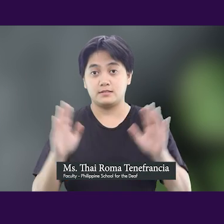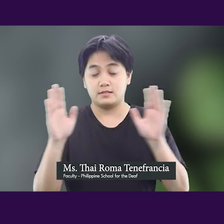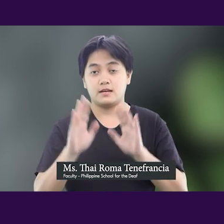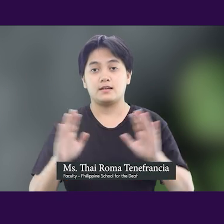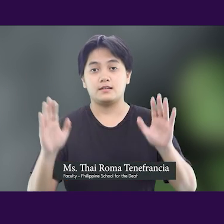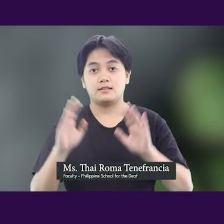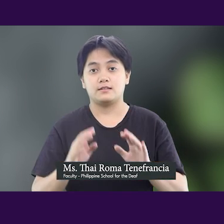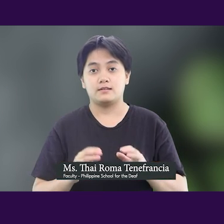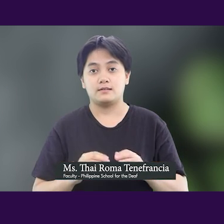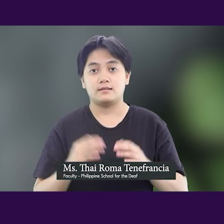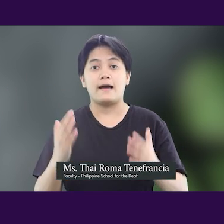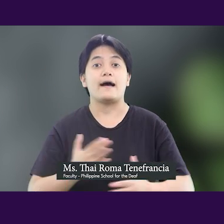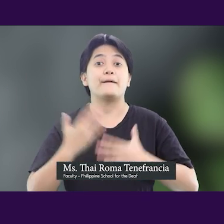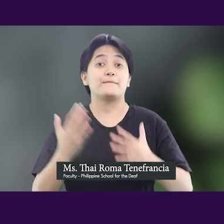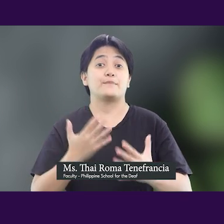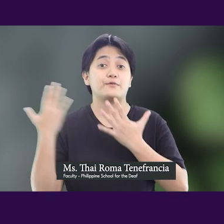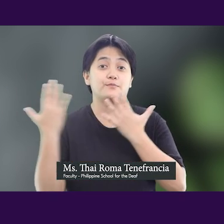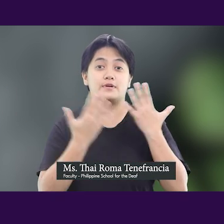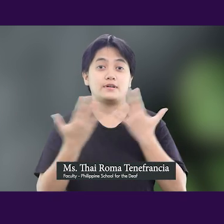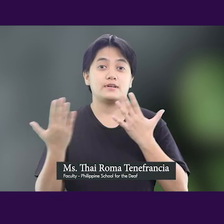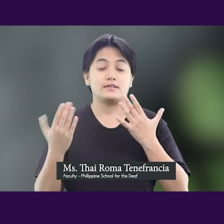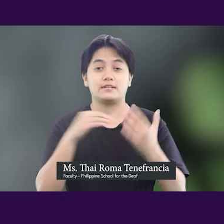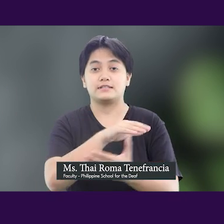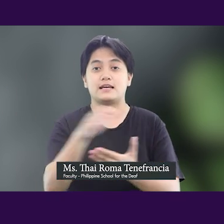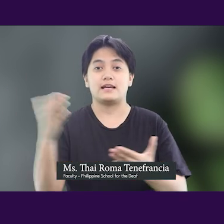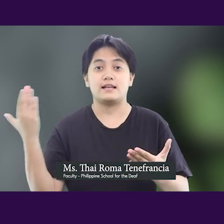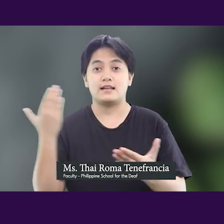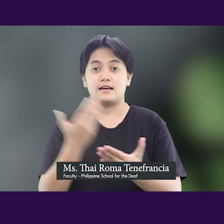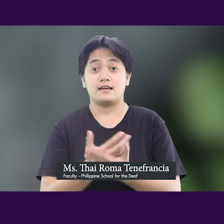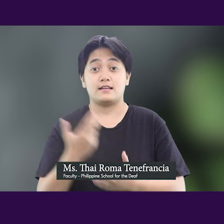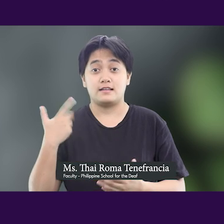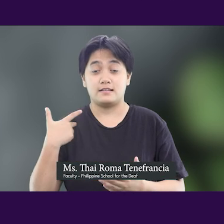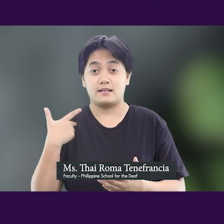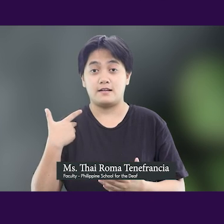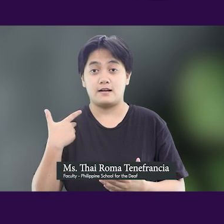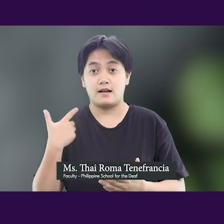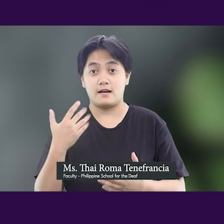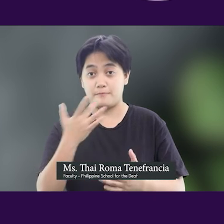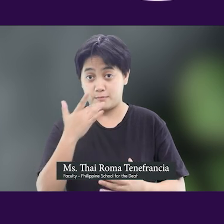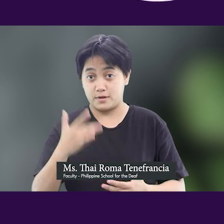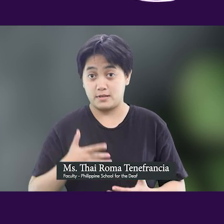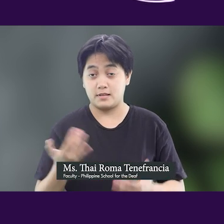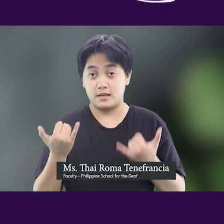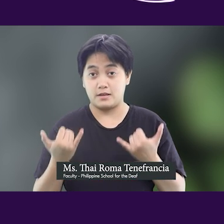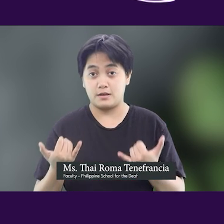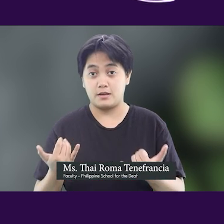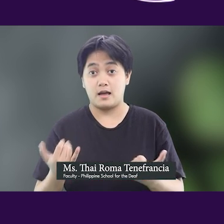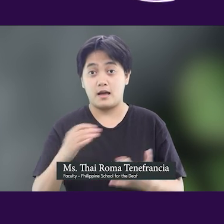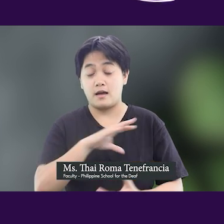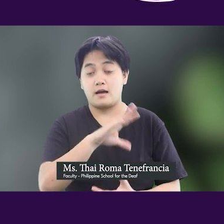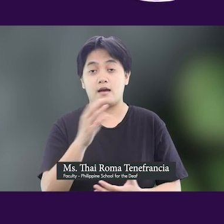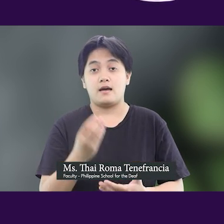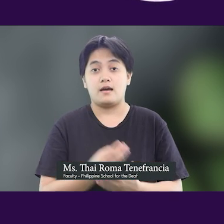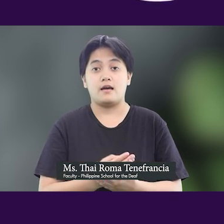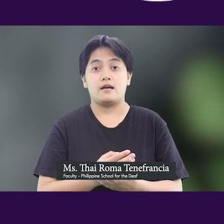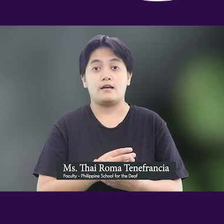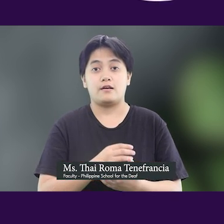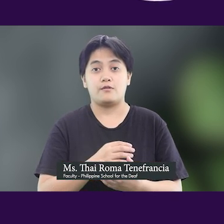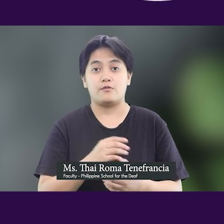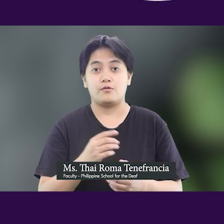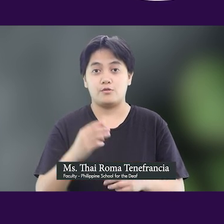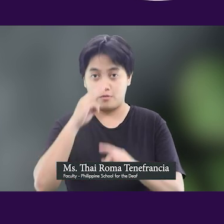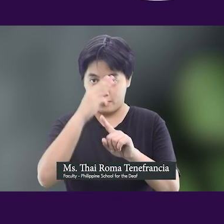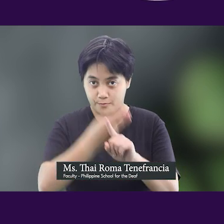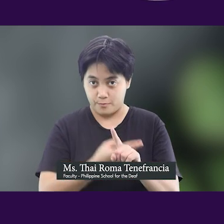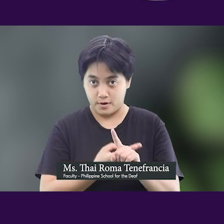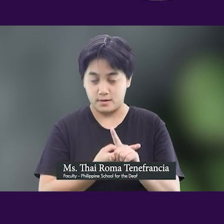Isang mainit na pagbati po ng happy birthday sa lahat na nagdiriwang ng kaarawan ngayon at sa buong buwan ng Marso. Pagpalain